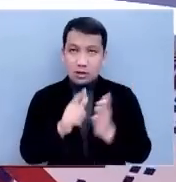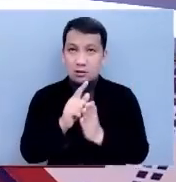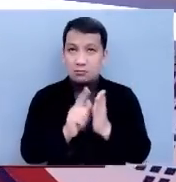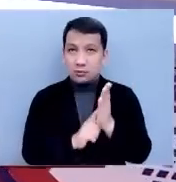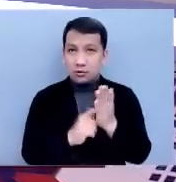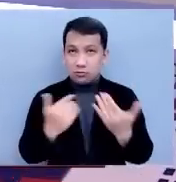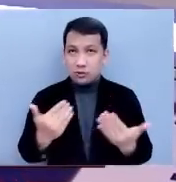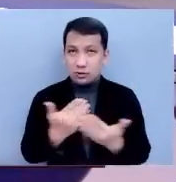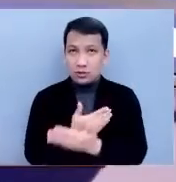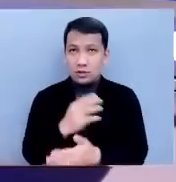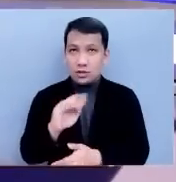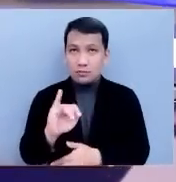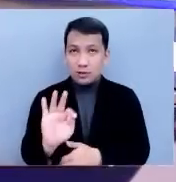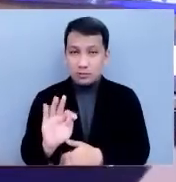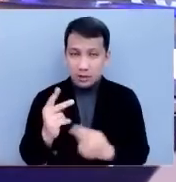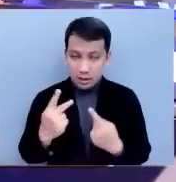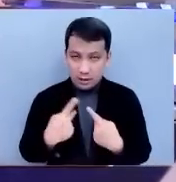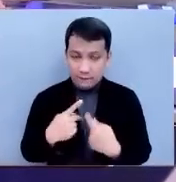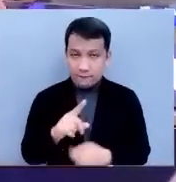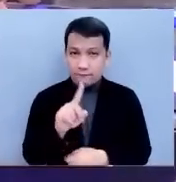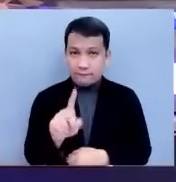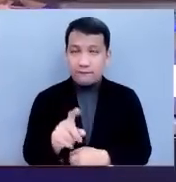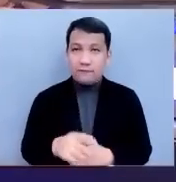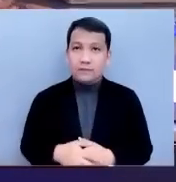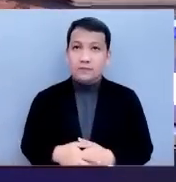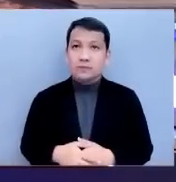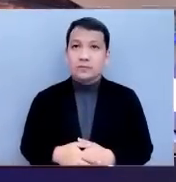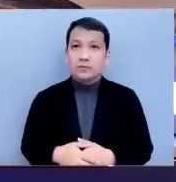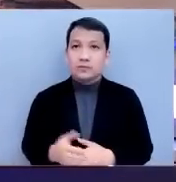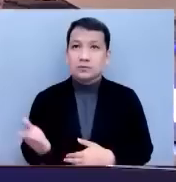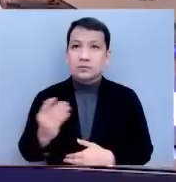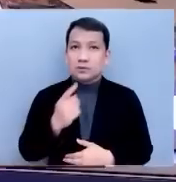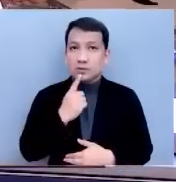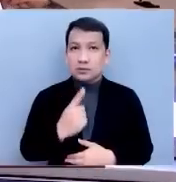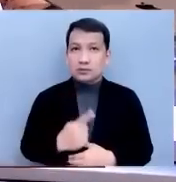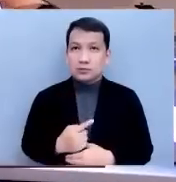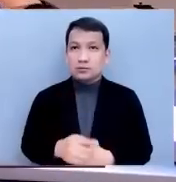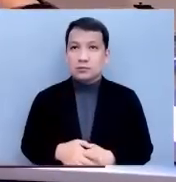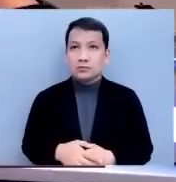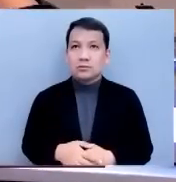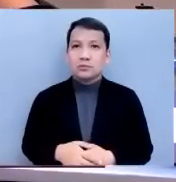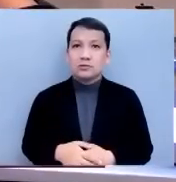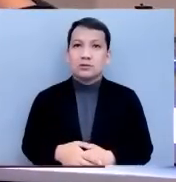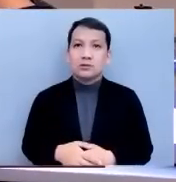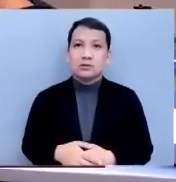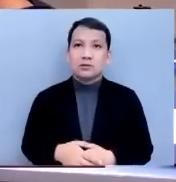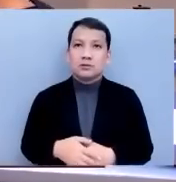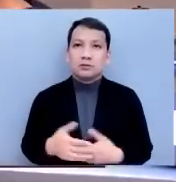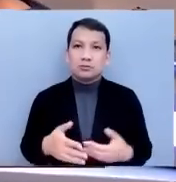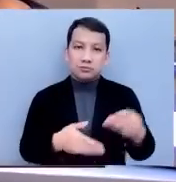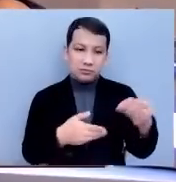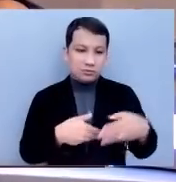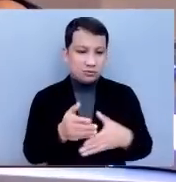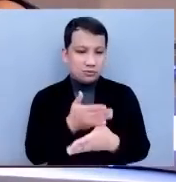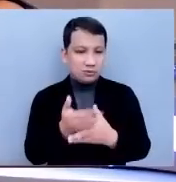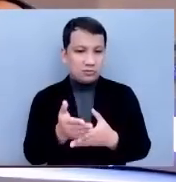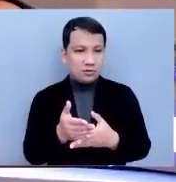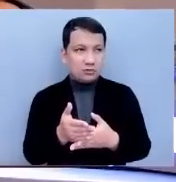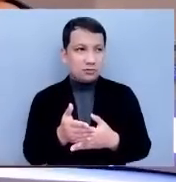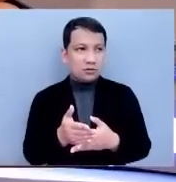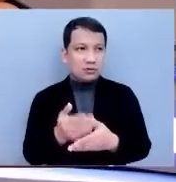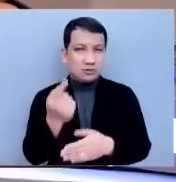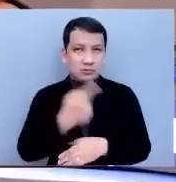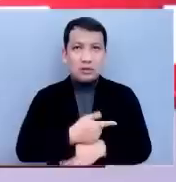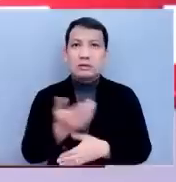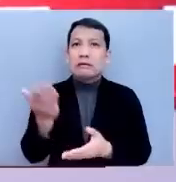panukalang Maharlika Investment Fund? Sabi ko na, sisingilin mo na talaga ako. Wala, sadly Bok, wala akong ma-share sa'yo nung isang araw kami nangungulit.